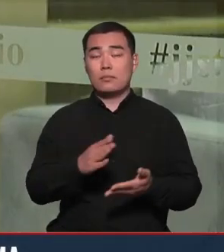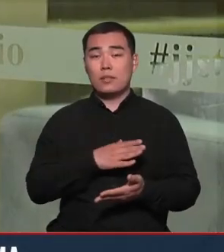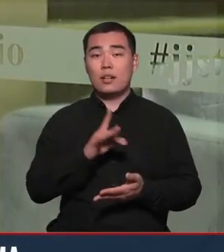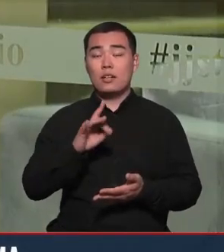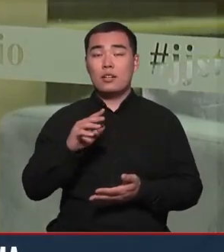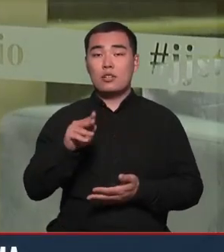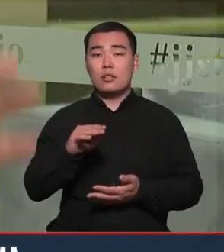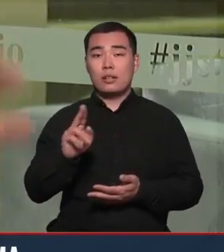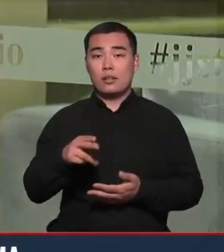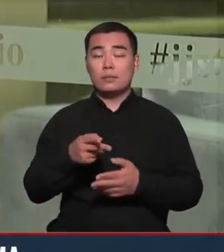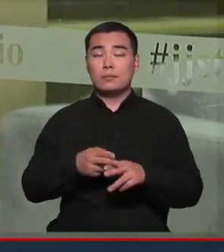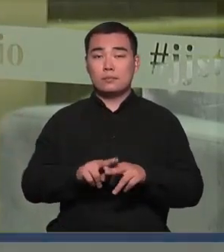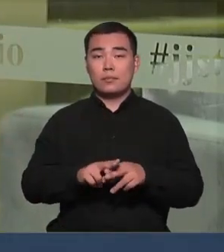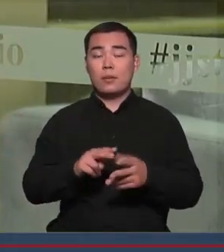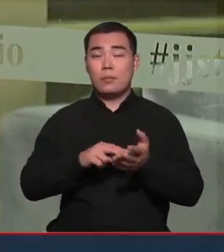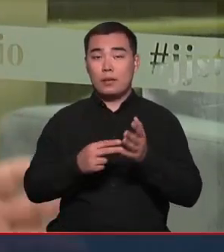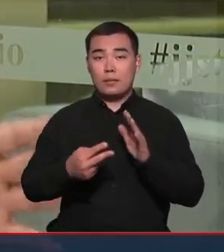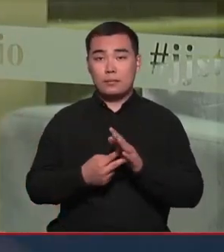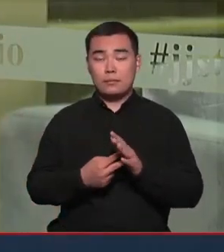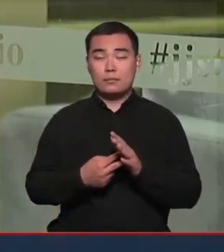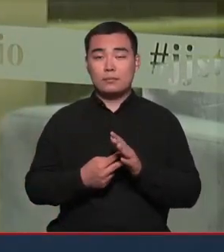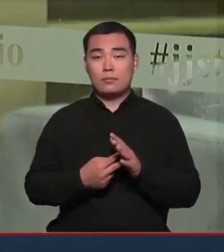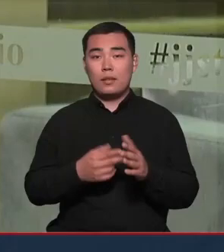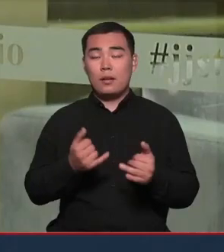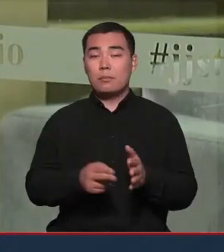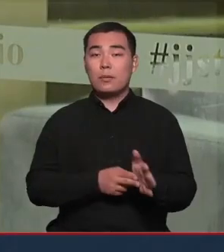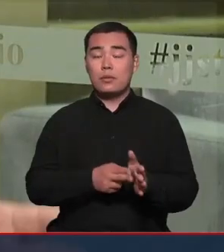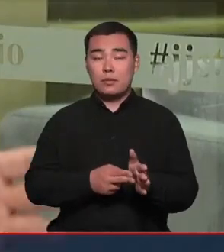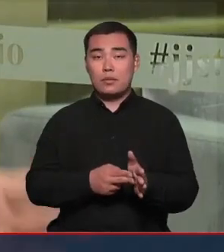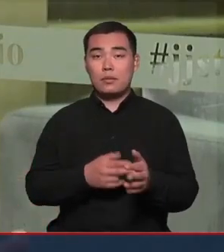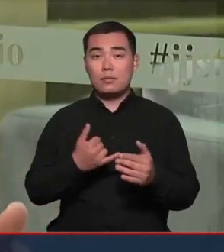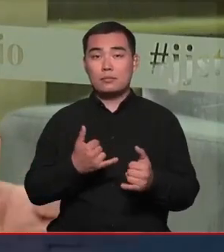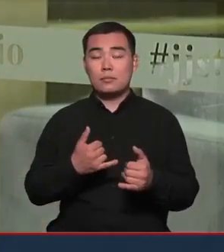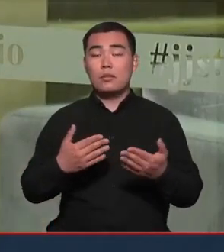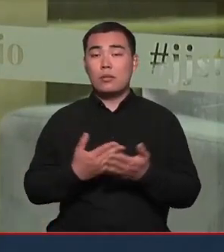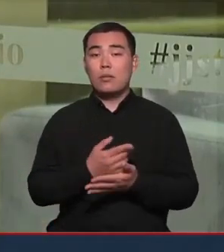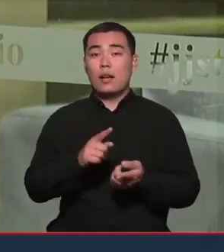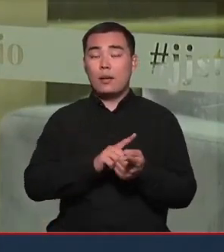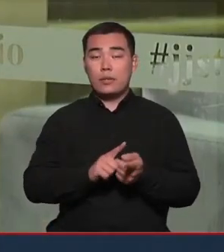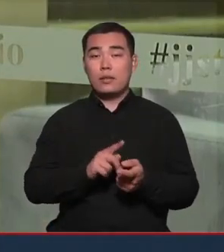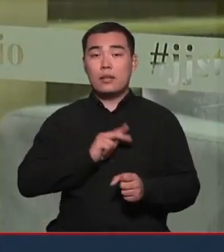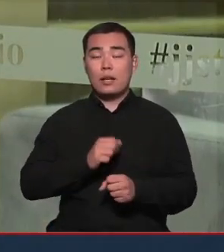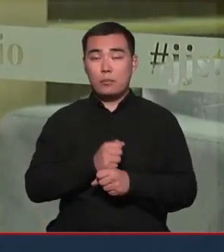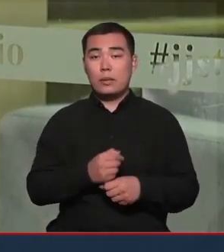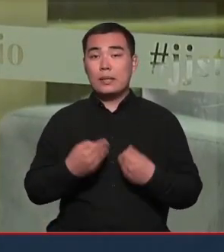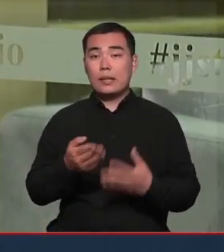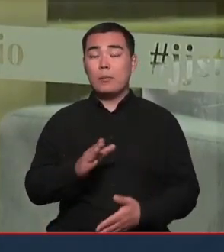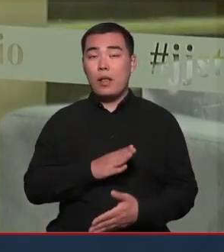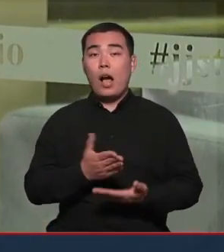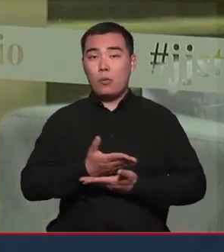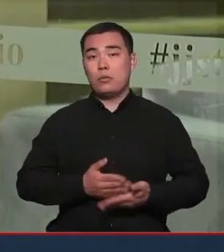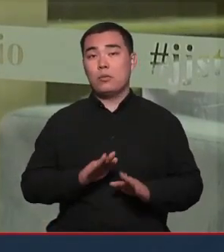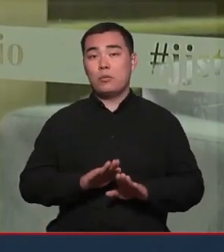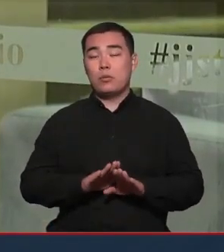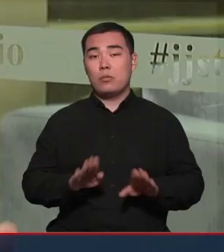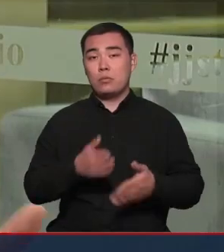РЖД-ға. Осы жобаларды, темір жолды жаңарту үшін, жұмыс істеу үшін. Бізде ондай